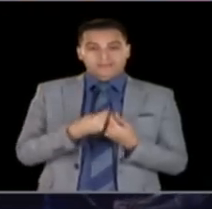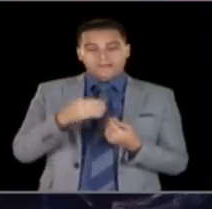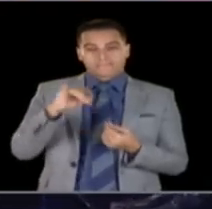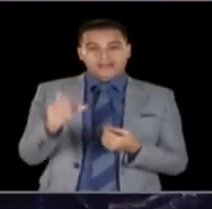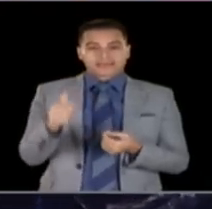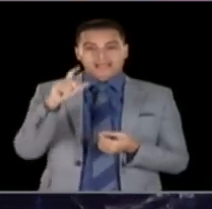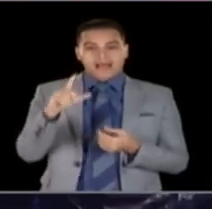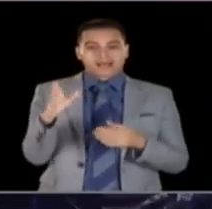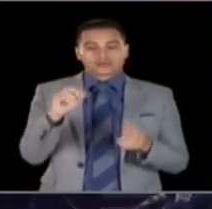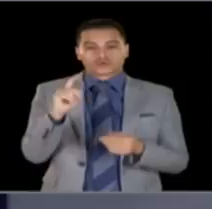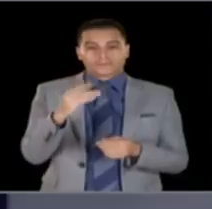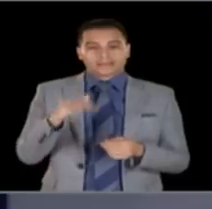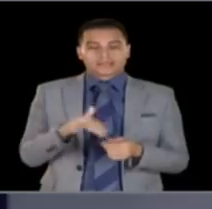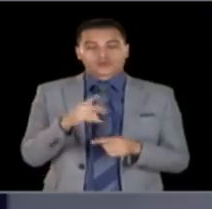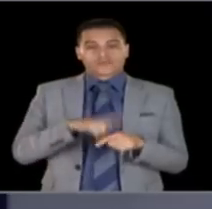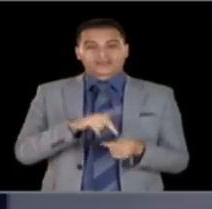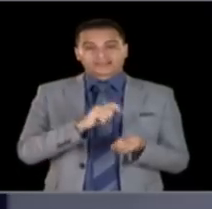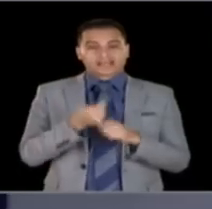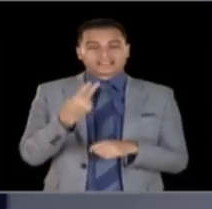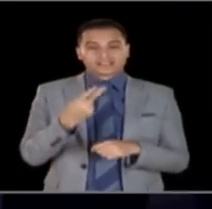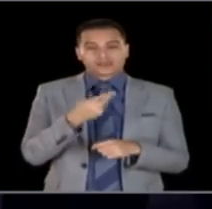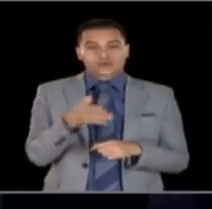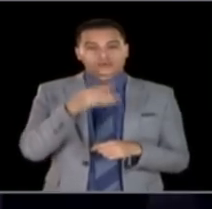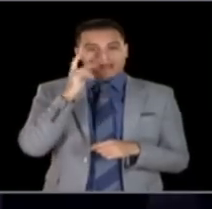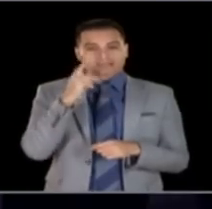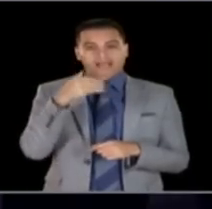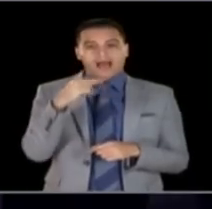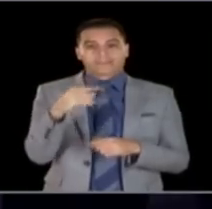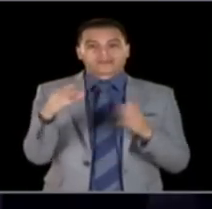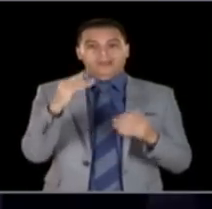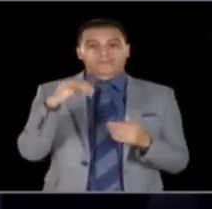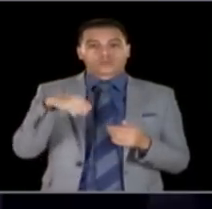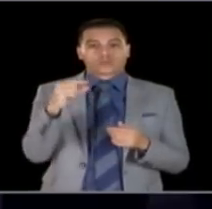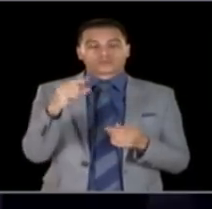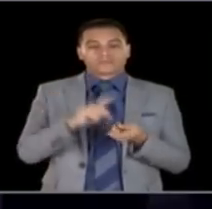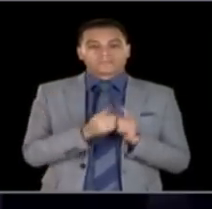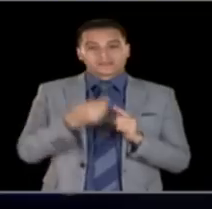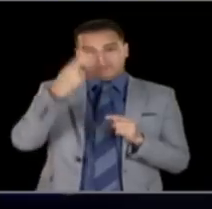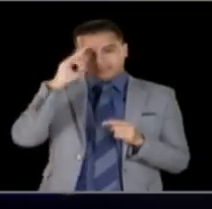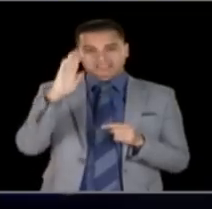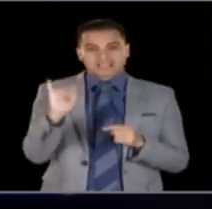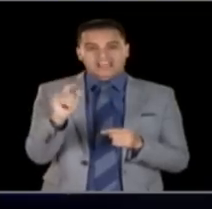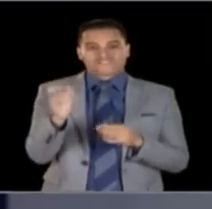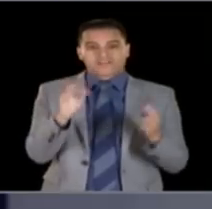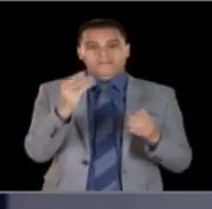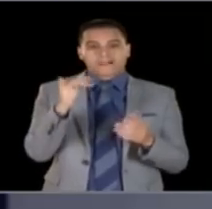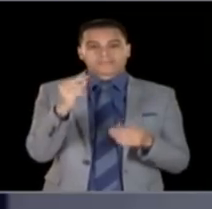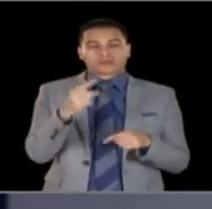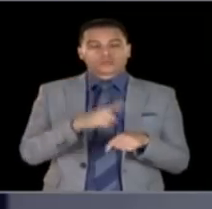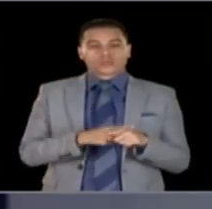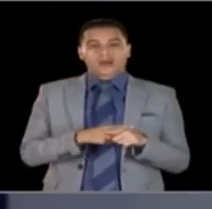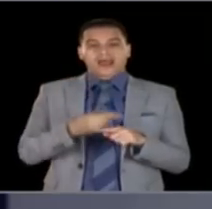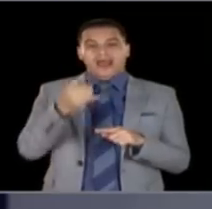منال صبحي، وتغييرين في الحوت الأزرق، أحمد محمود نزل مكان سيف محمد،